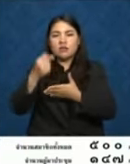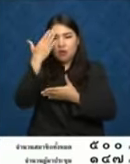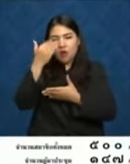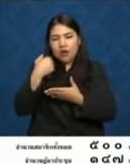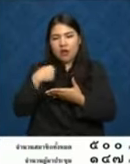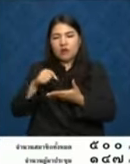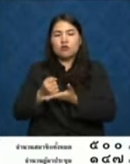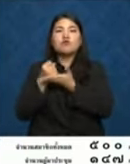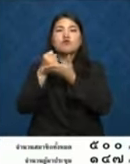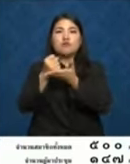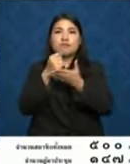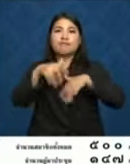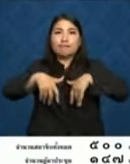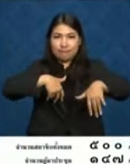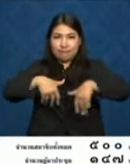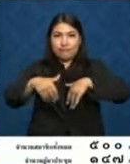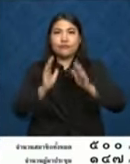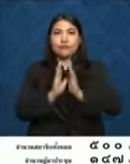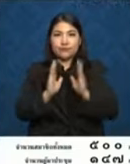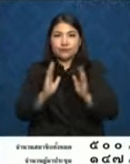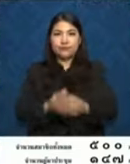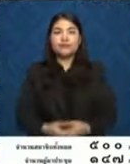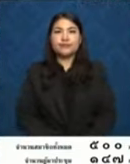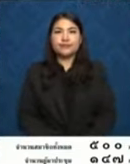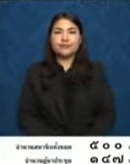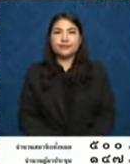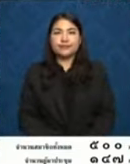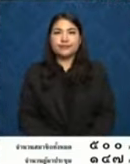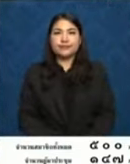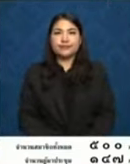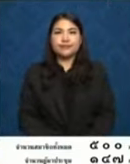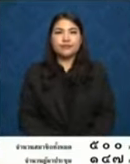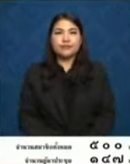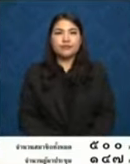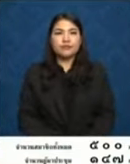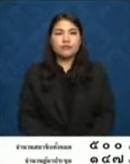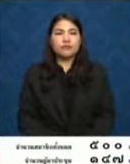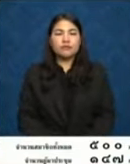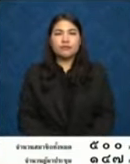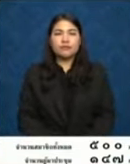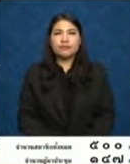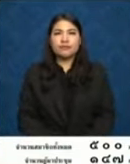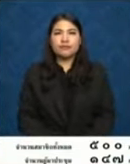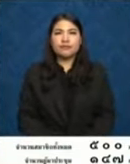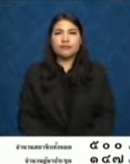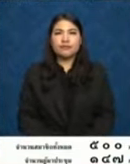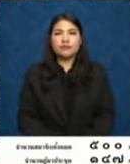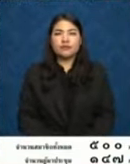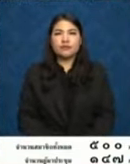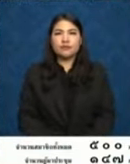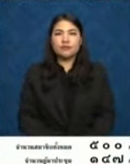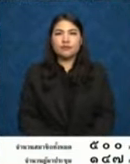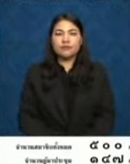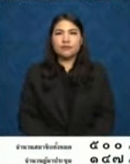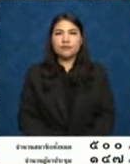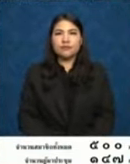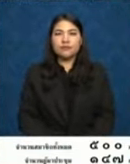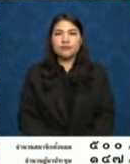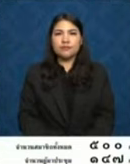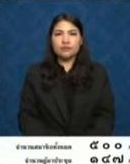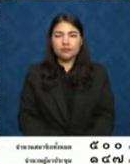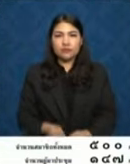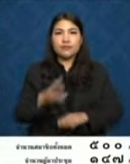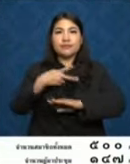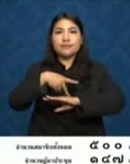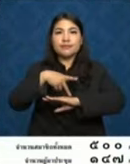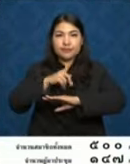นให้แก่พี่น้องประชาชนครับขอบคุณครับ ขอบคุณครับเชิญท่านประดิษฐ์สังขจายครับ เรียนท่านประธานส